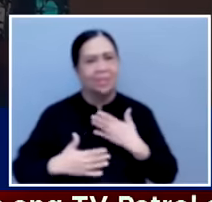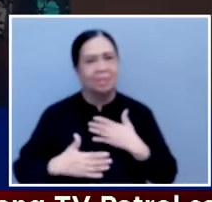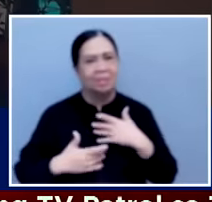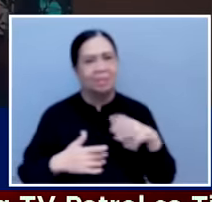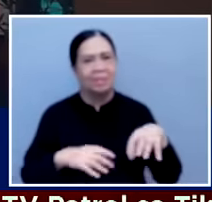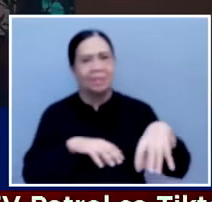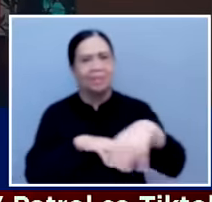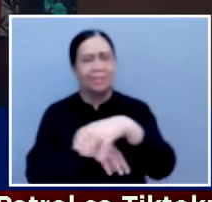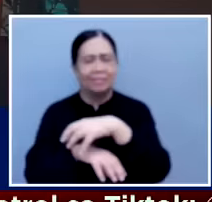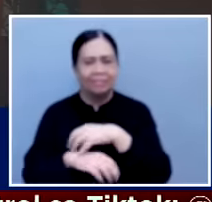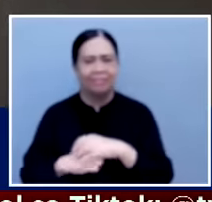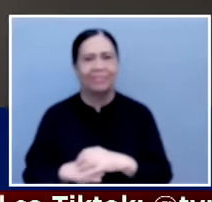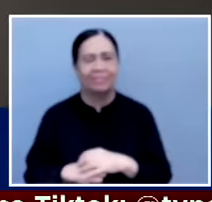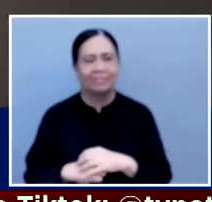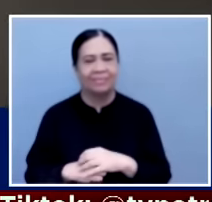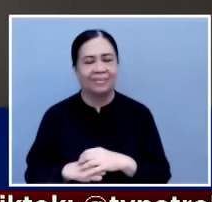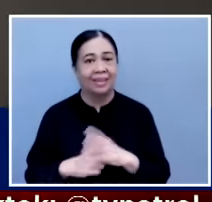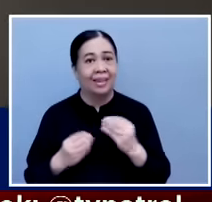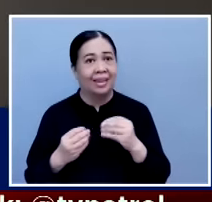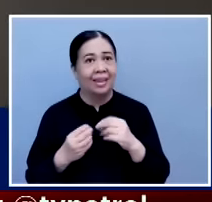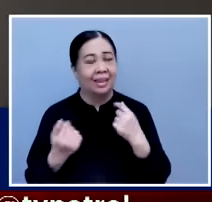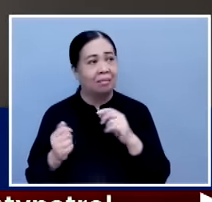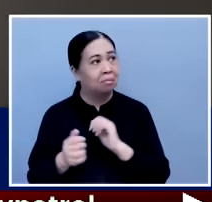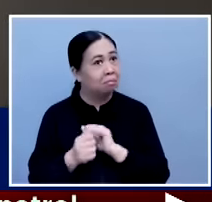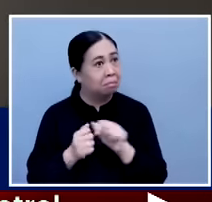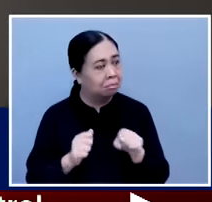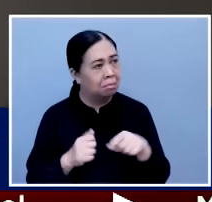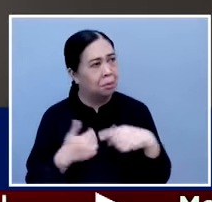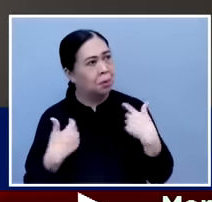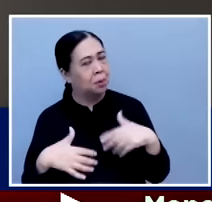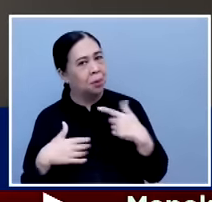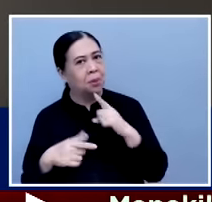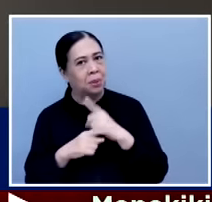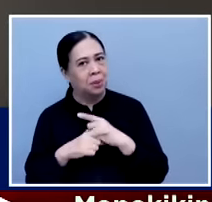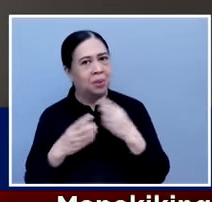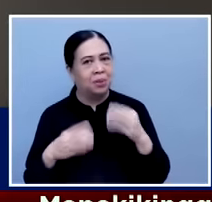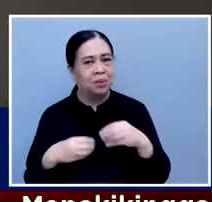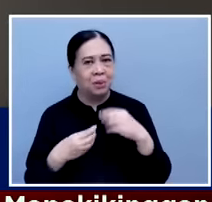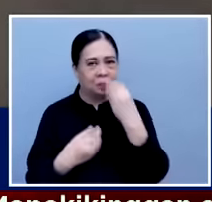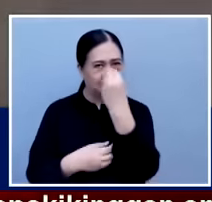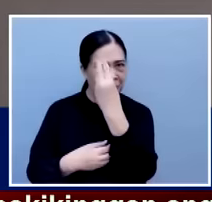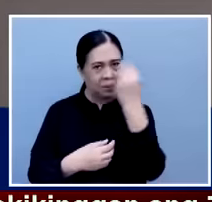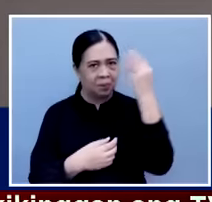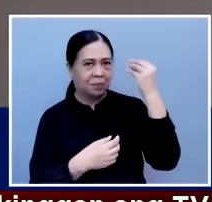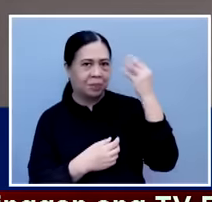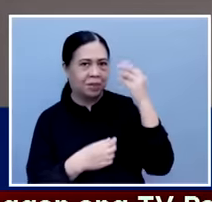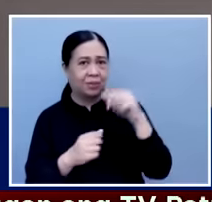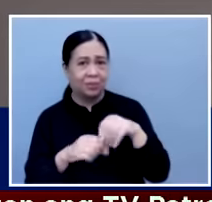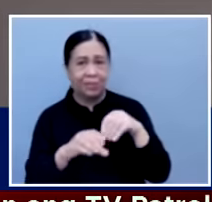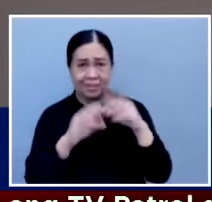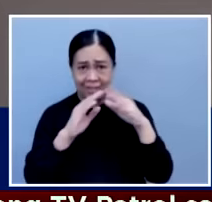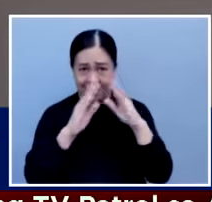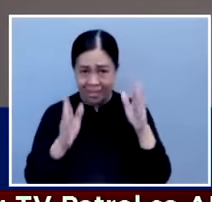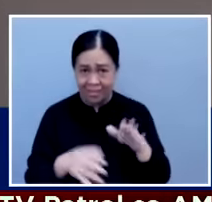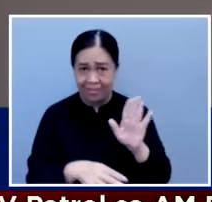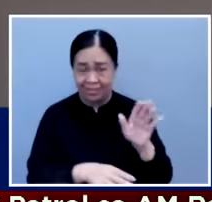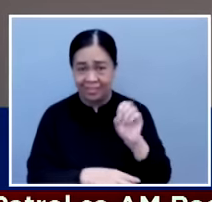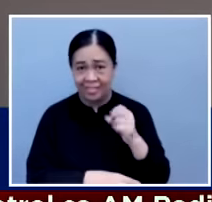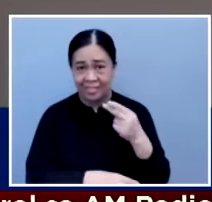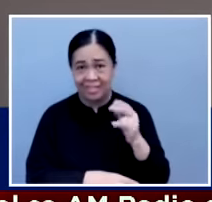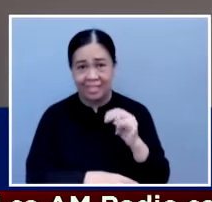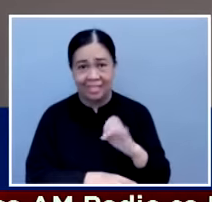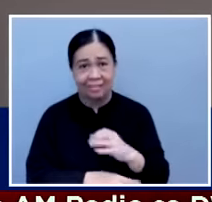mga kapitbahay at mga napapadaan dahil nagpapapicture pa nga sila sa bahay ni na Shandy. Nang